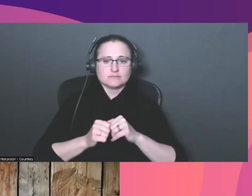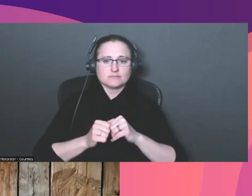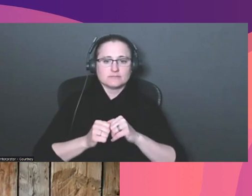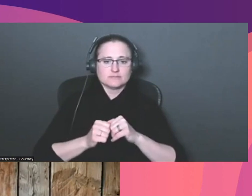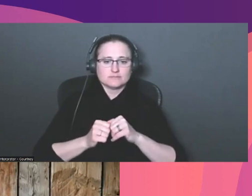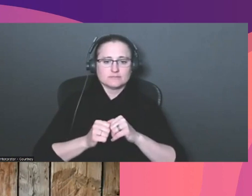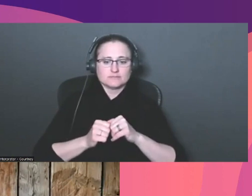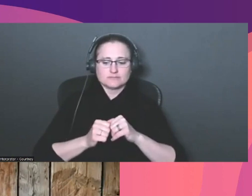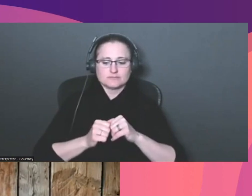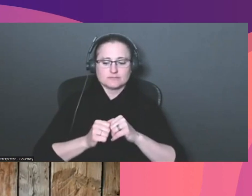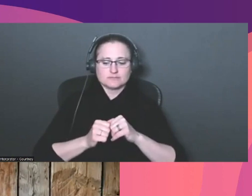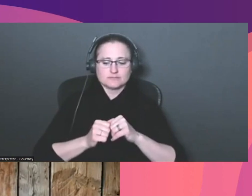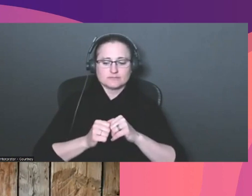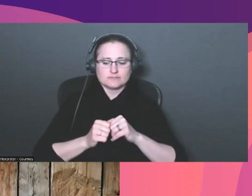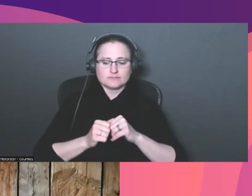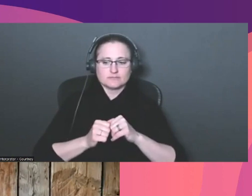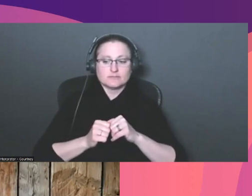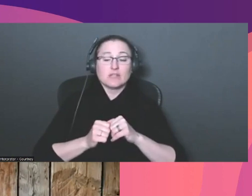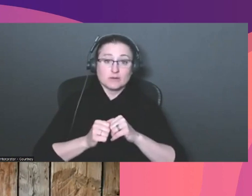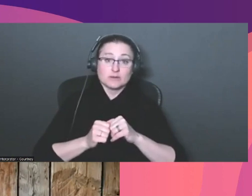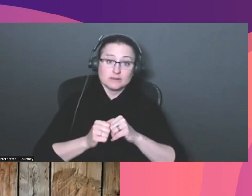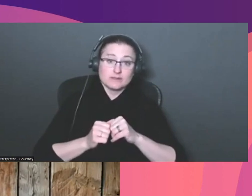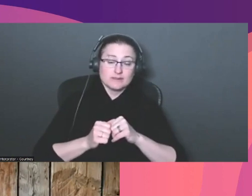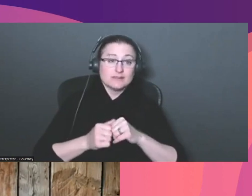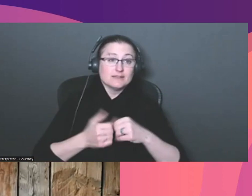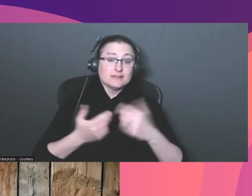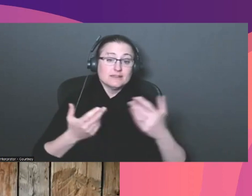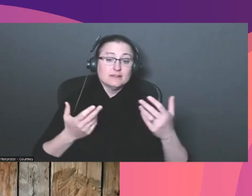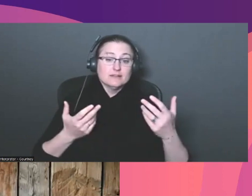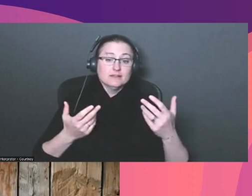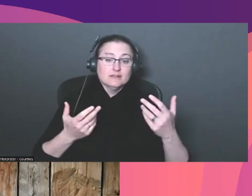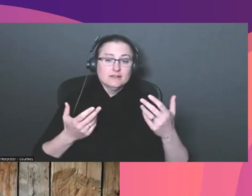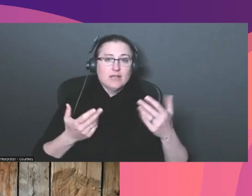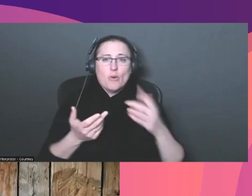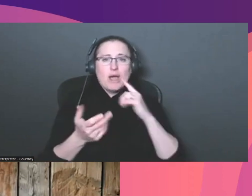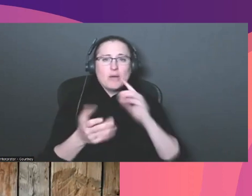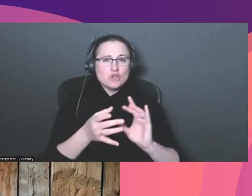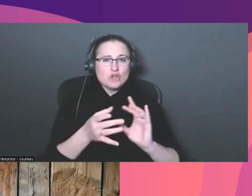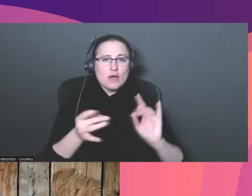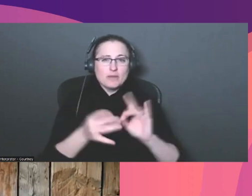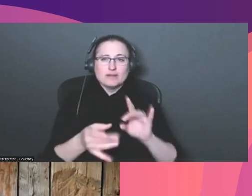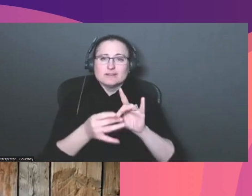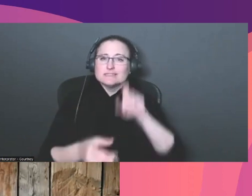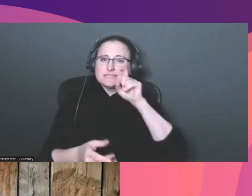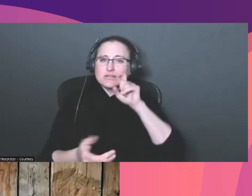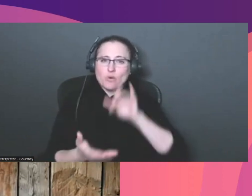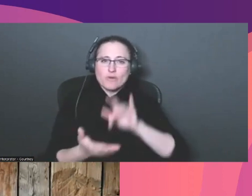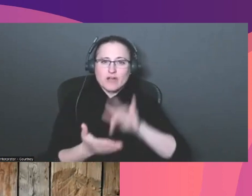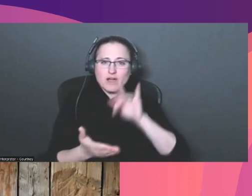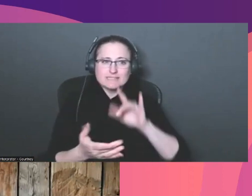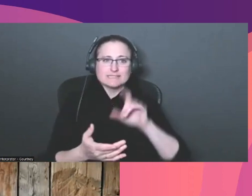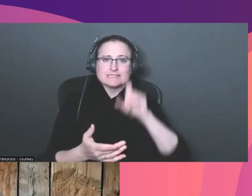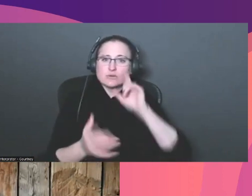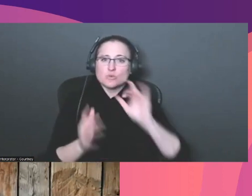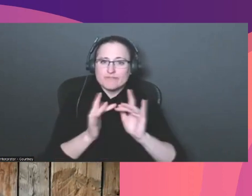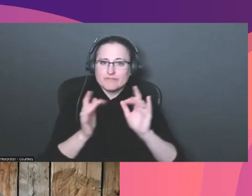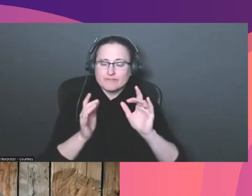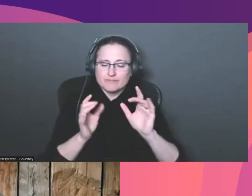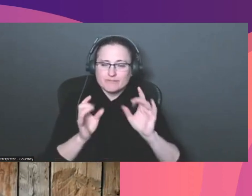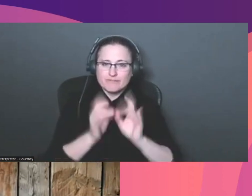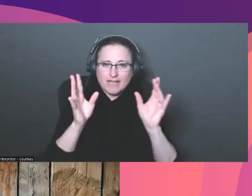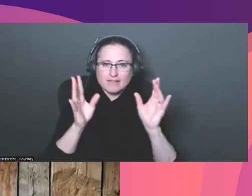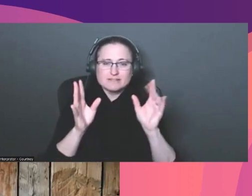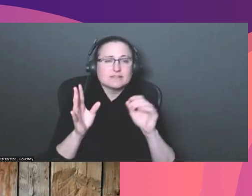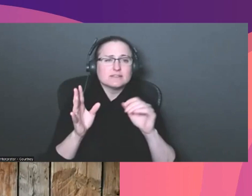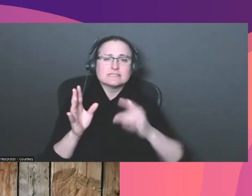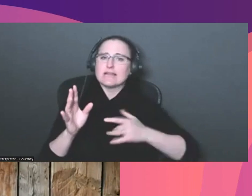Oui, super. Leslie, j'ai l'impression qu'il y a un thème lorsque nous parlons de violence